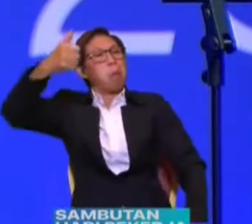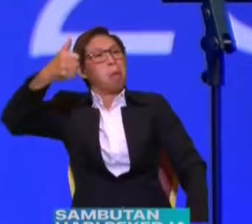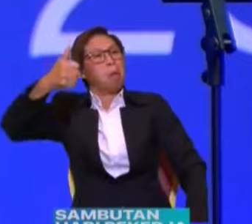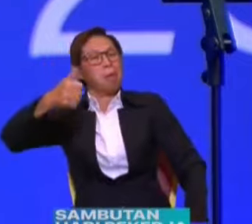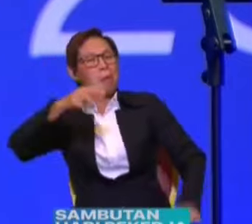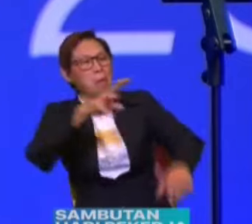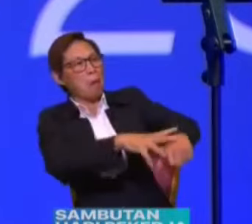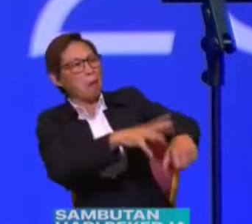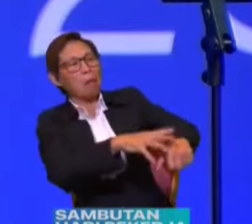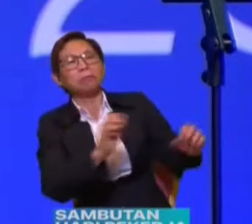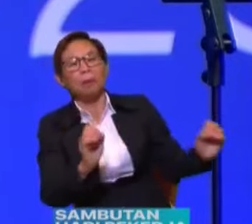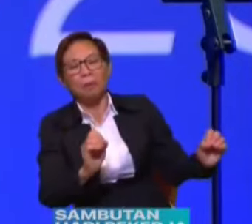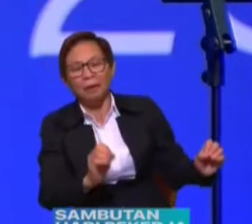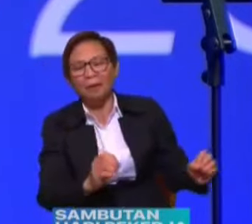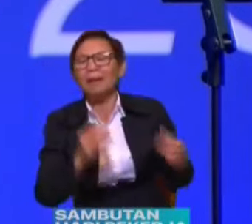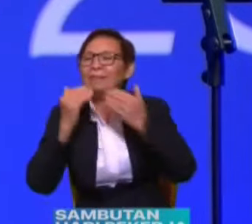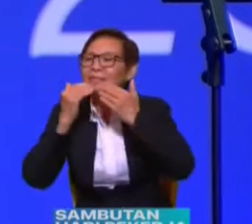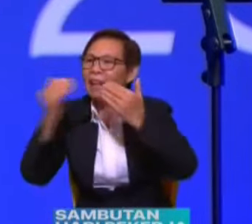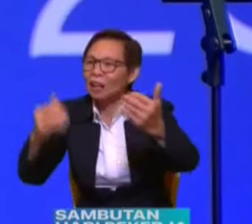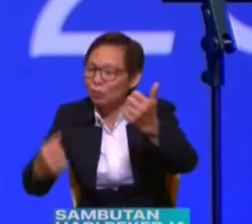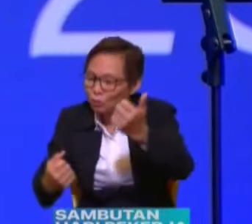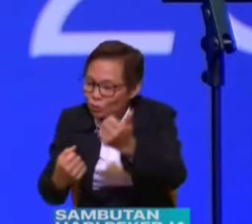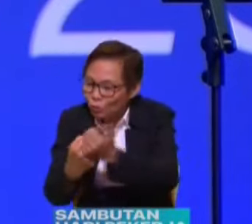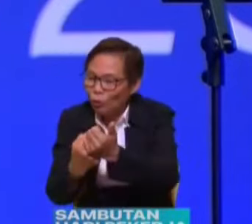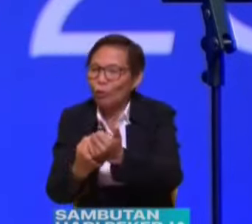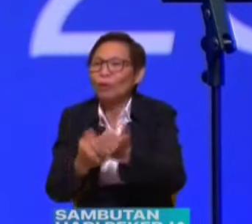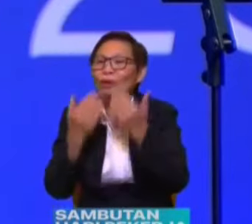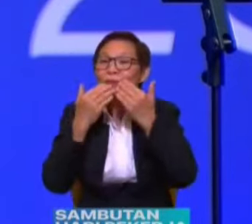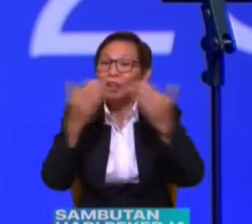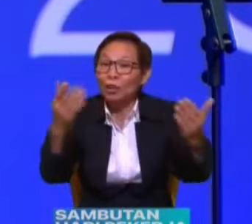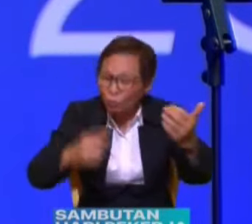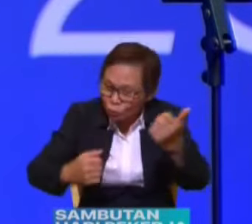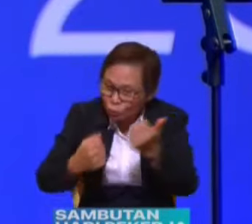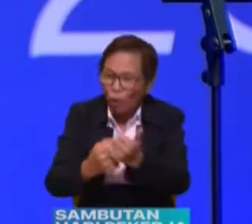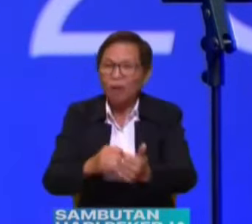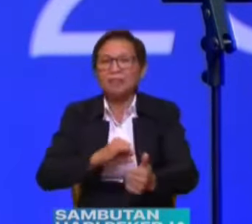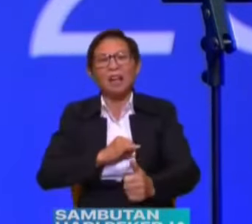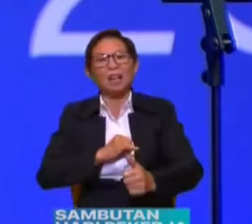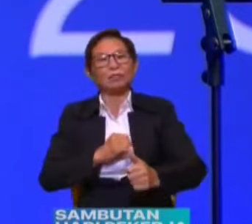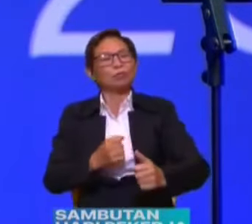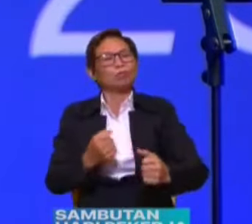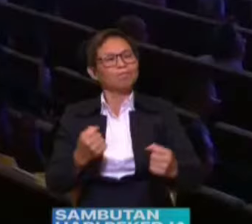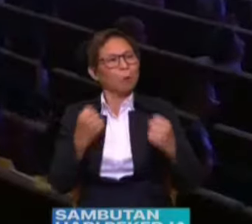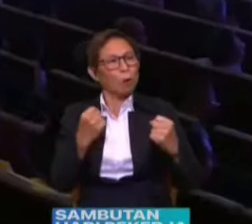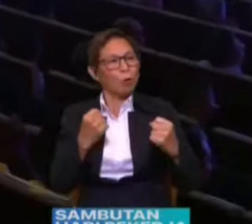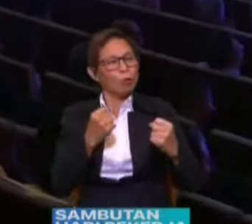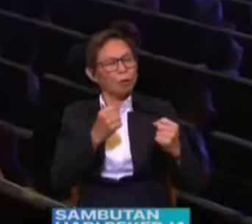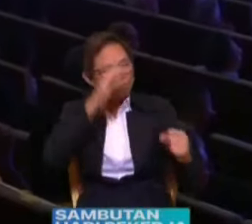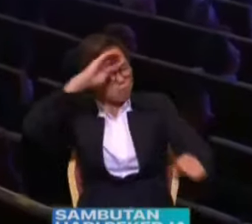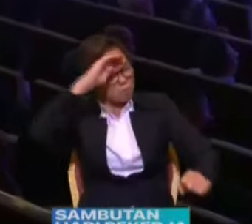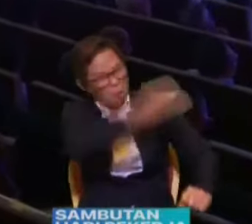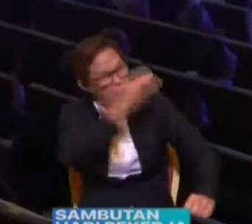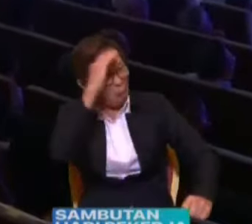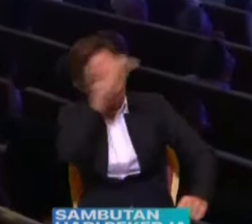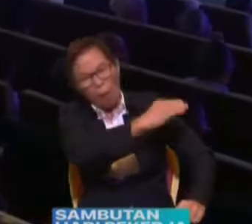Terima kasih sokongan saudara. Saya akan terus tegur dan serang mereka.